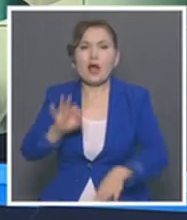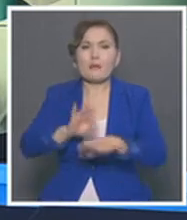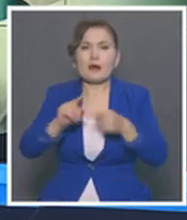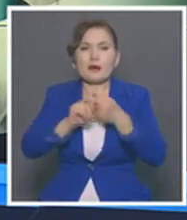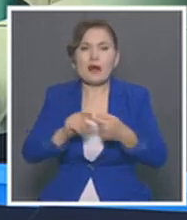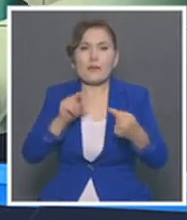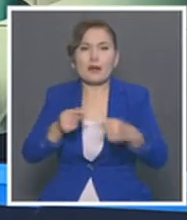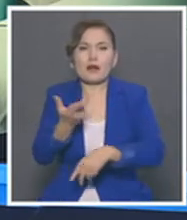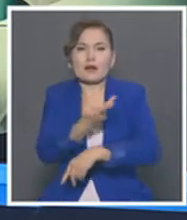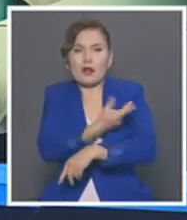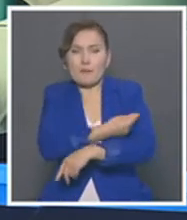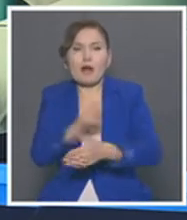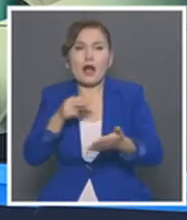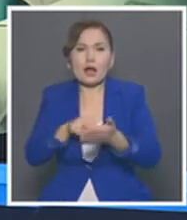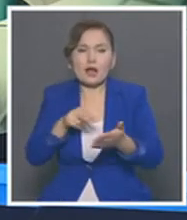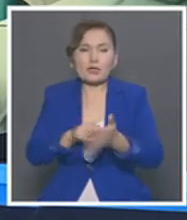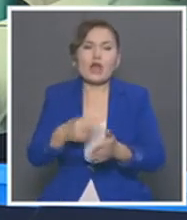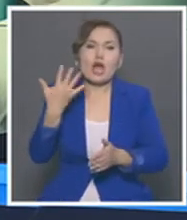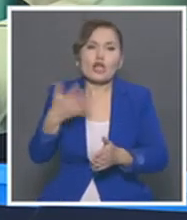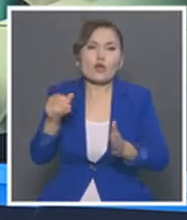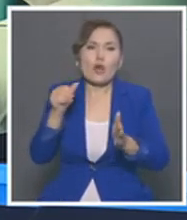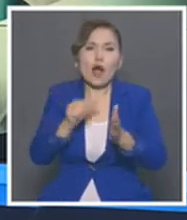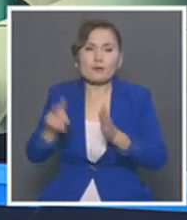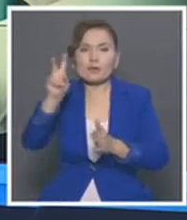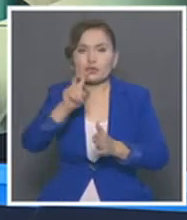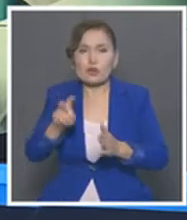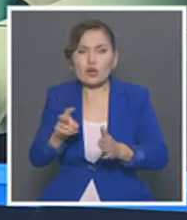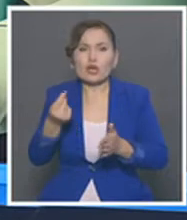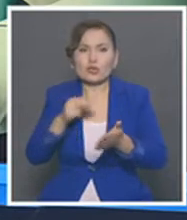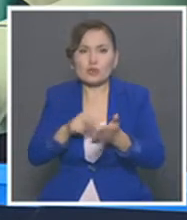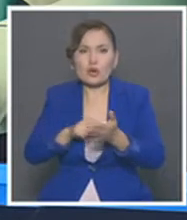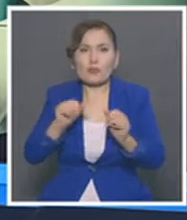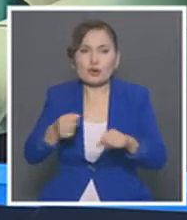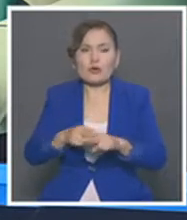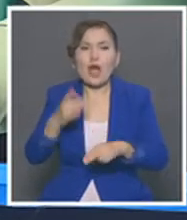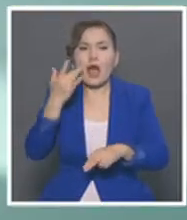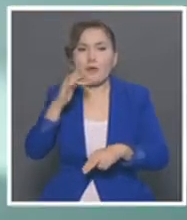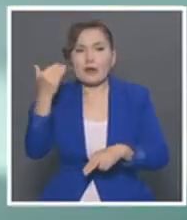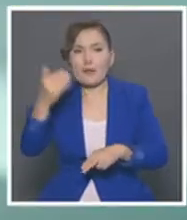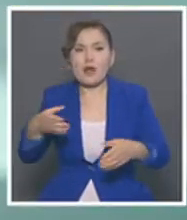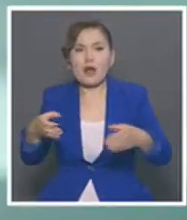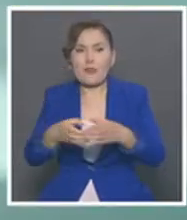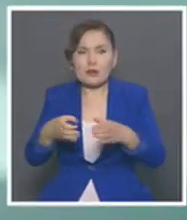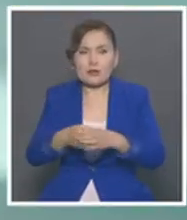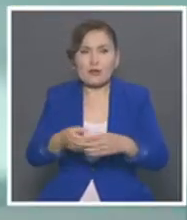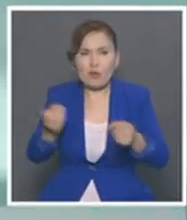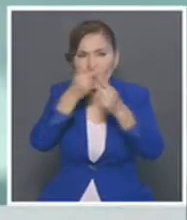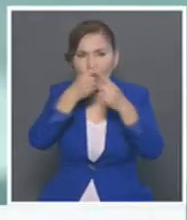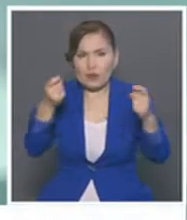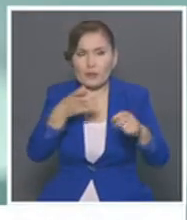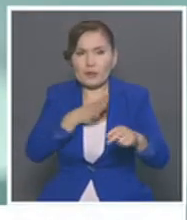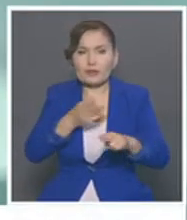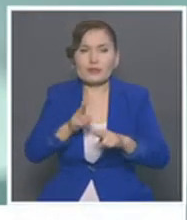Коронавирусқа қарсы вакцинаның құны 50-60 доллар тұруы мүмкін. Мұндай бағаны Американың Moderna компаниясы